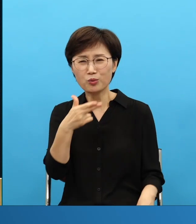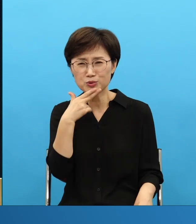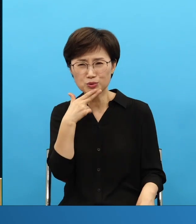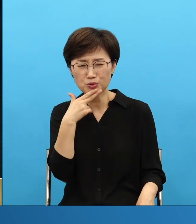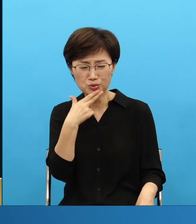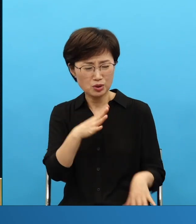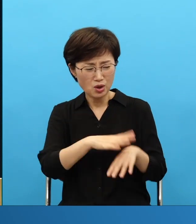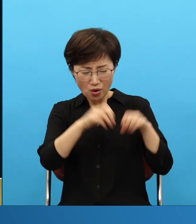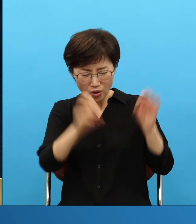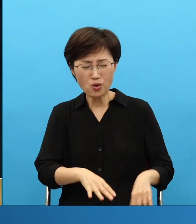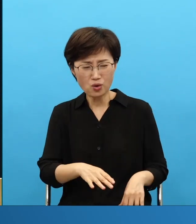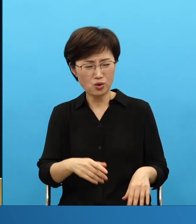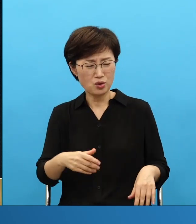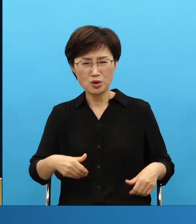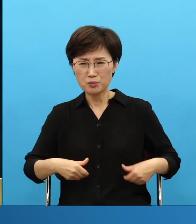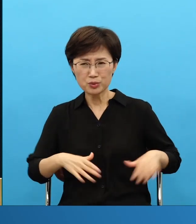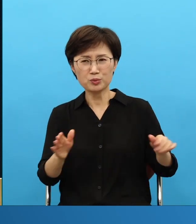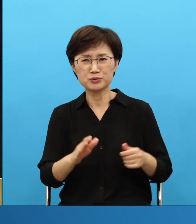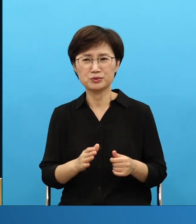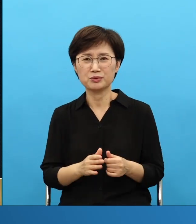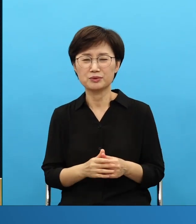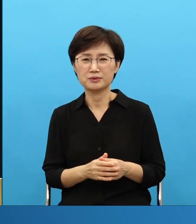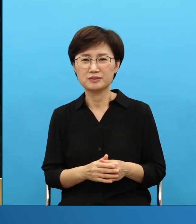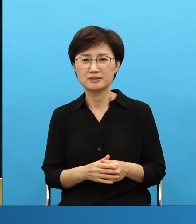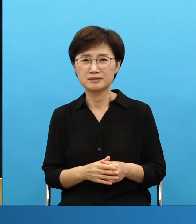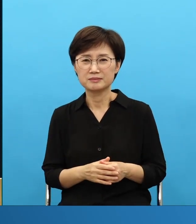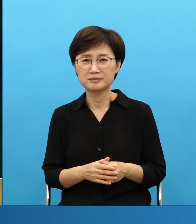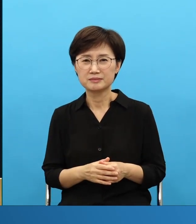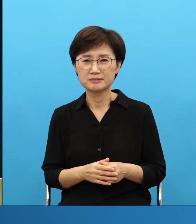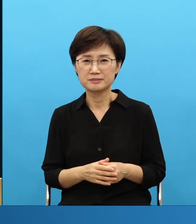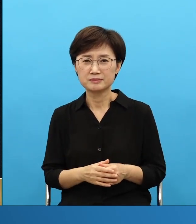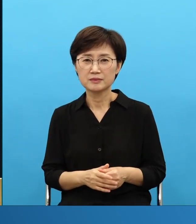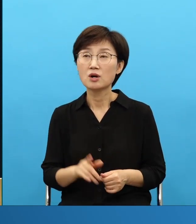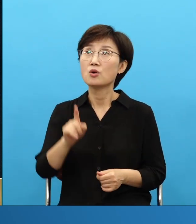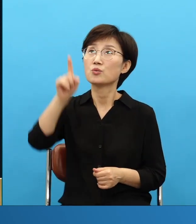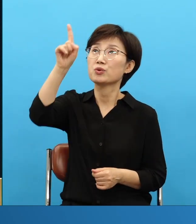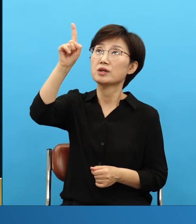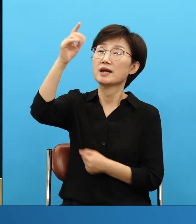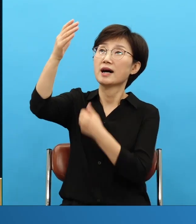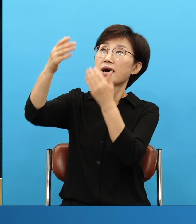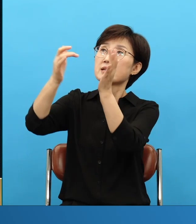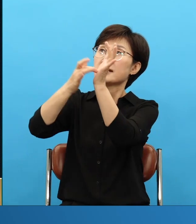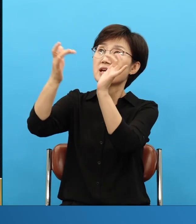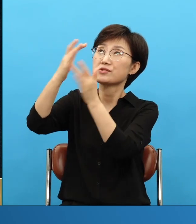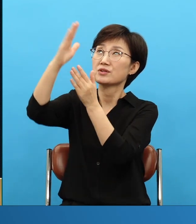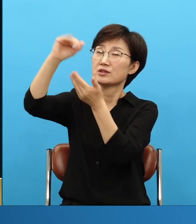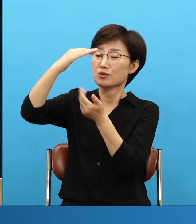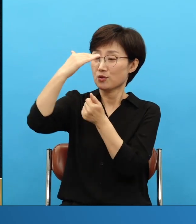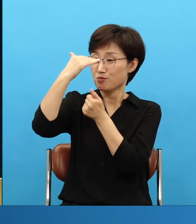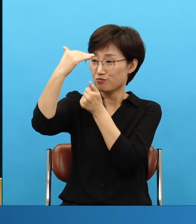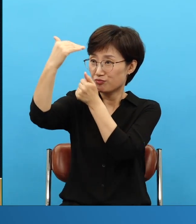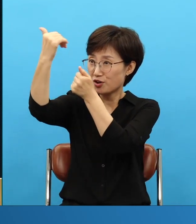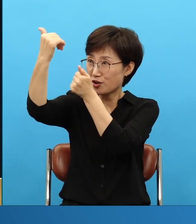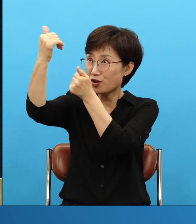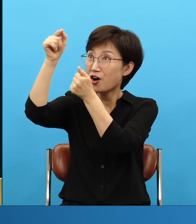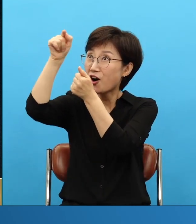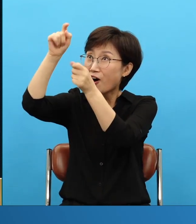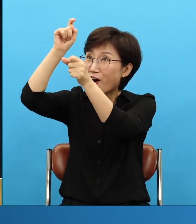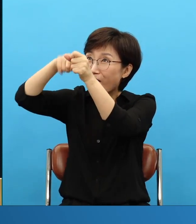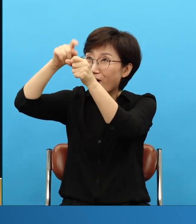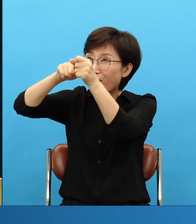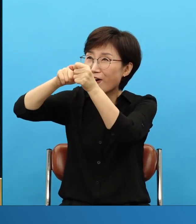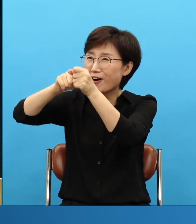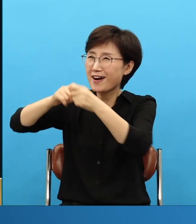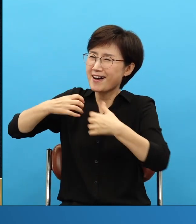of his eyes, they seem like nothing at all. Why? Because he's a Roman citizen. They're nothing at all. 위에서 부르신 부름의 상 그거 위에 간다. But